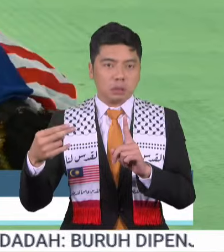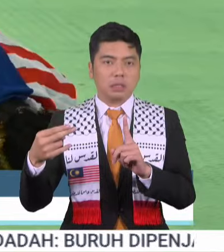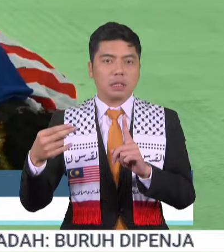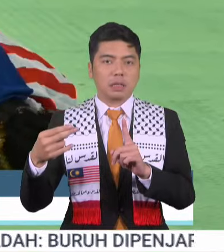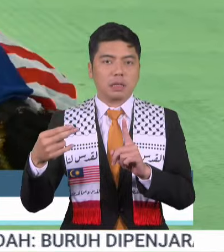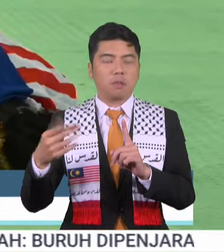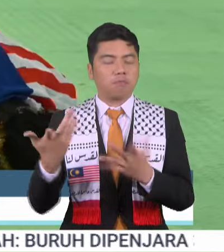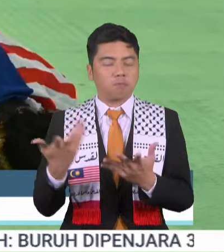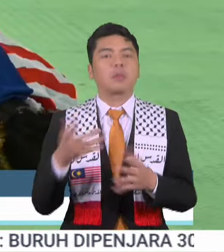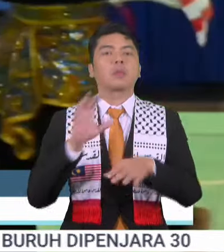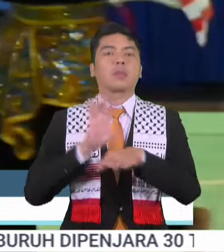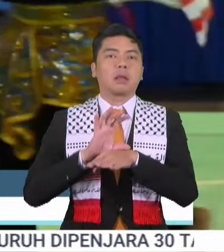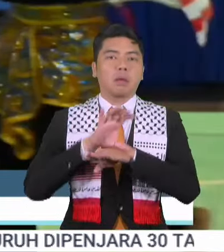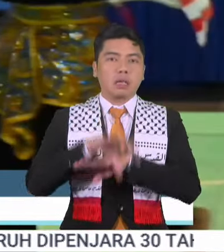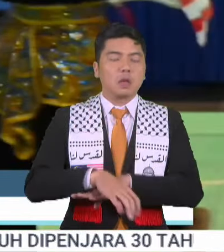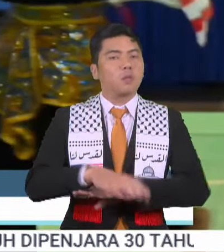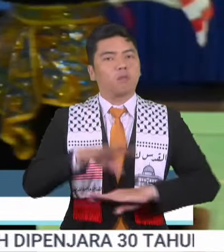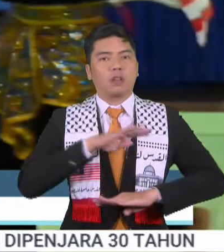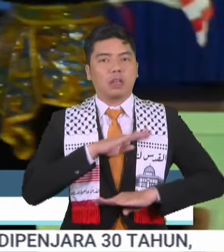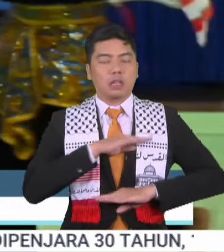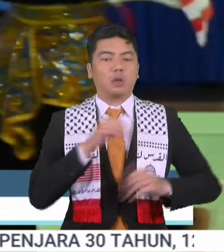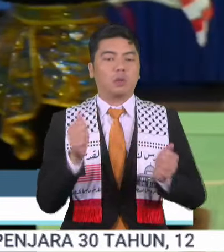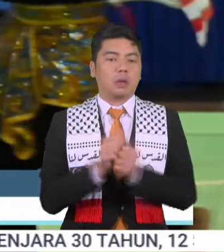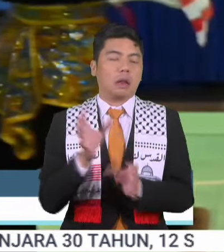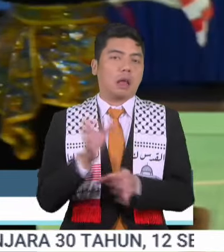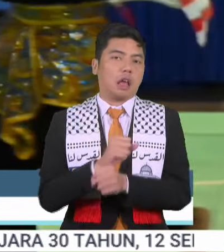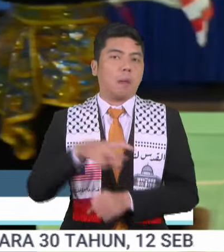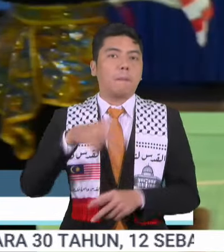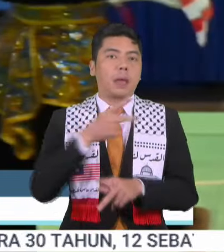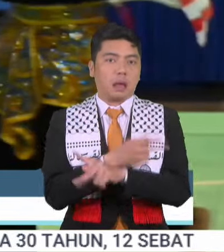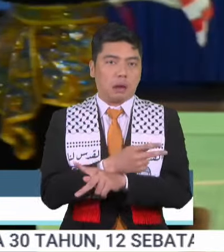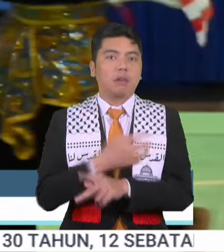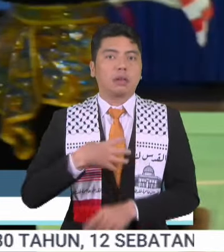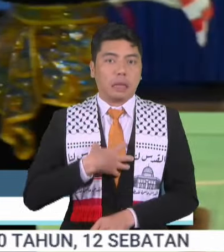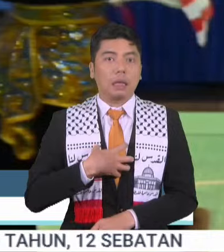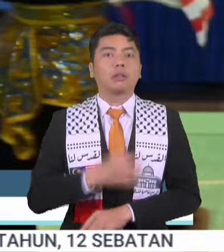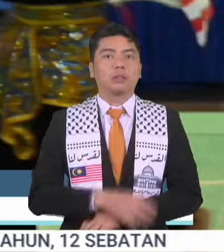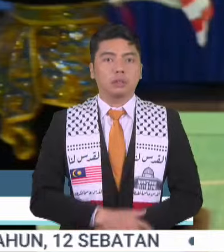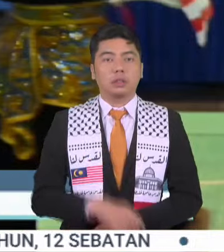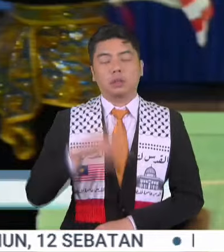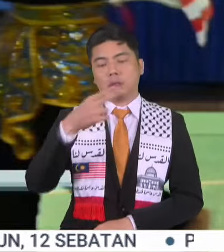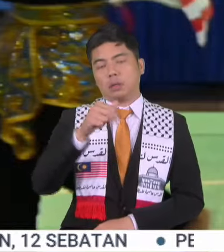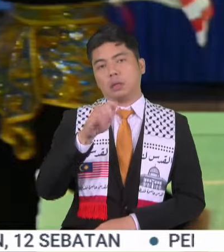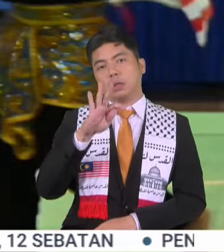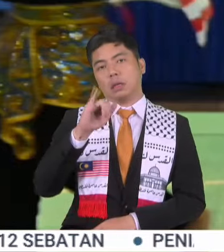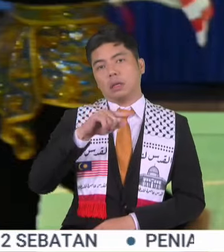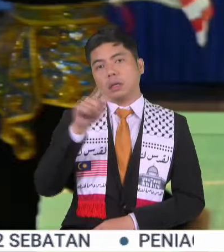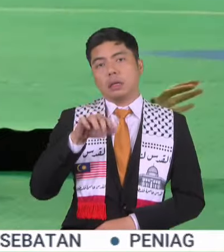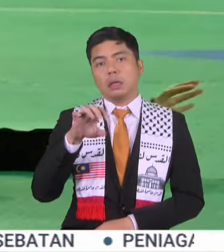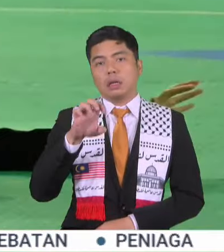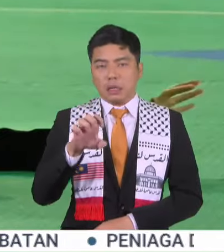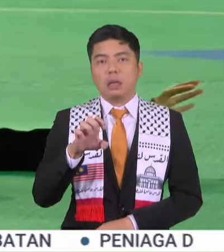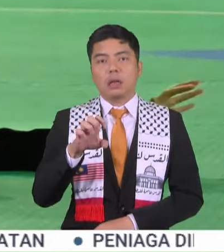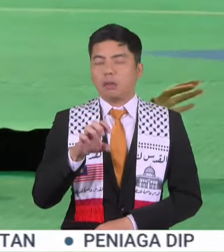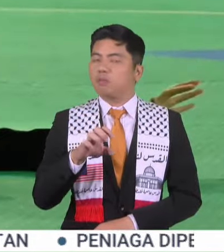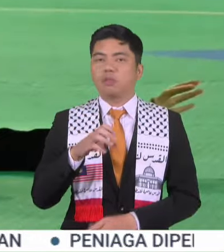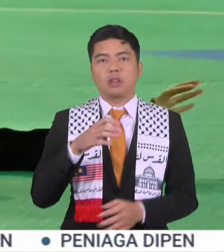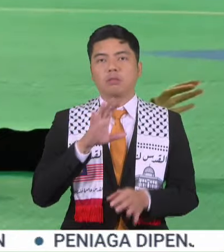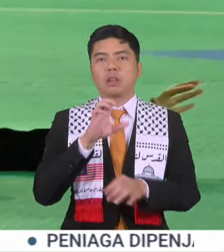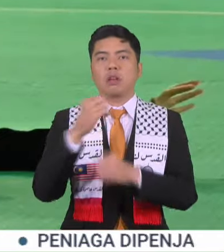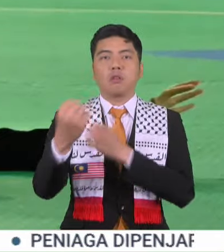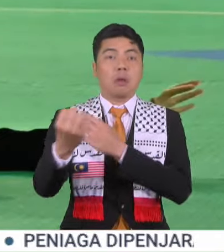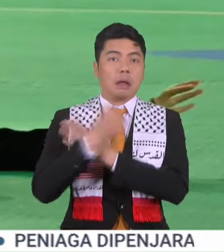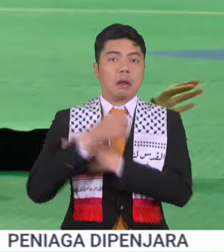Cahaya Albi Rohmana dan terpaksa puas hati dengan pingat perak. Manakala Muhammad Hafiz Daud tewas dalam acara tunggal